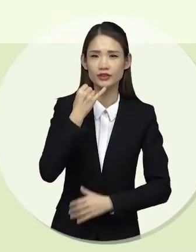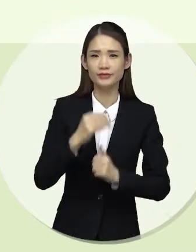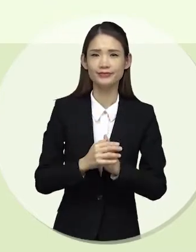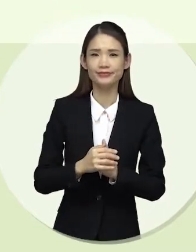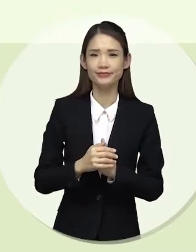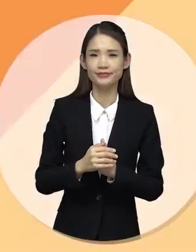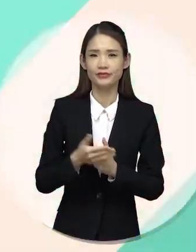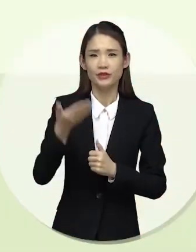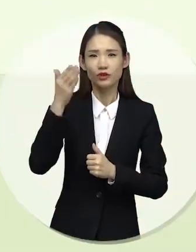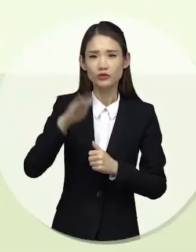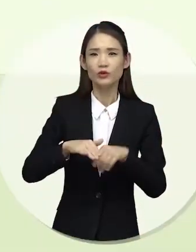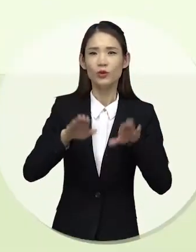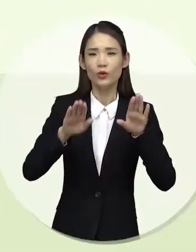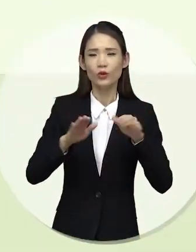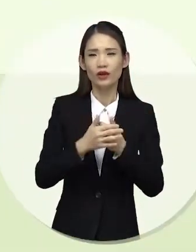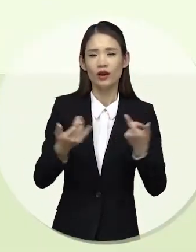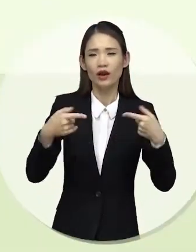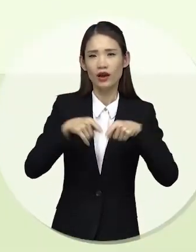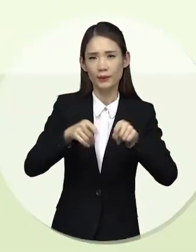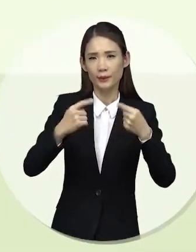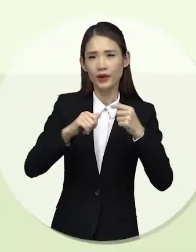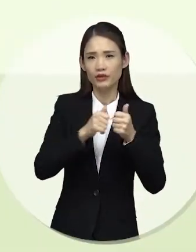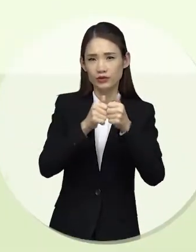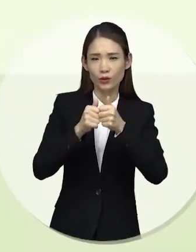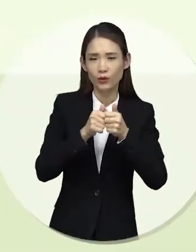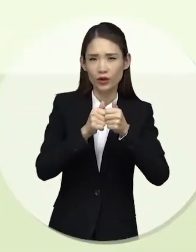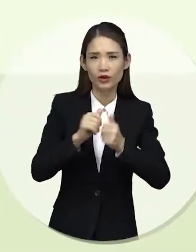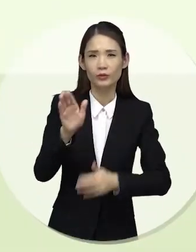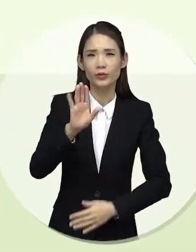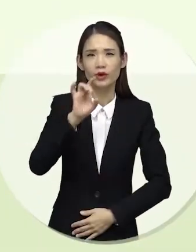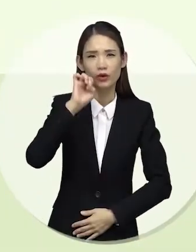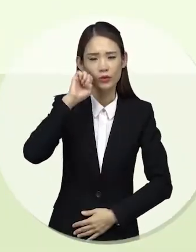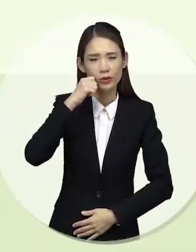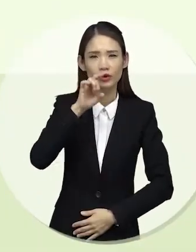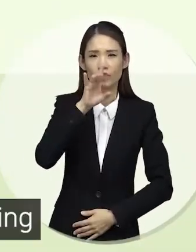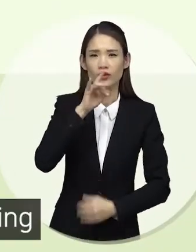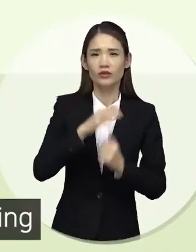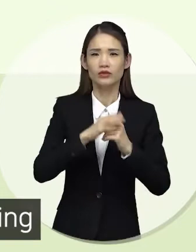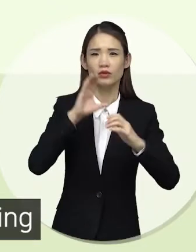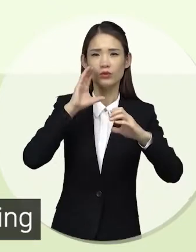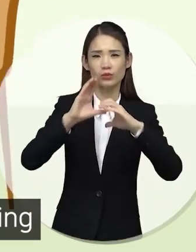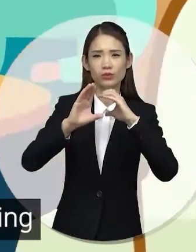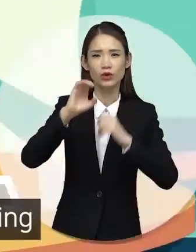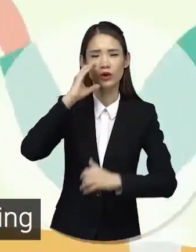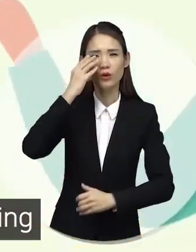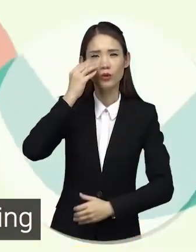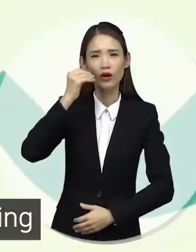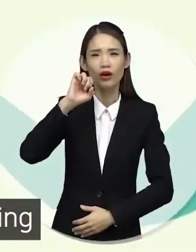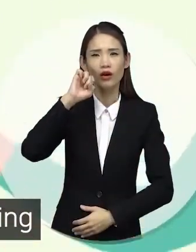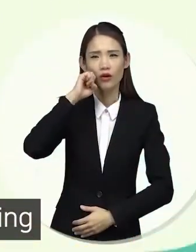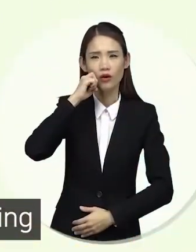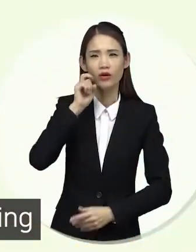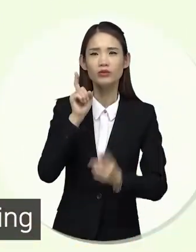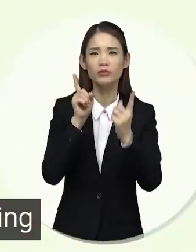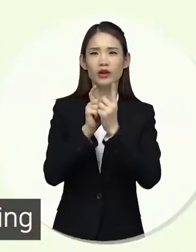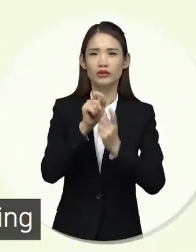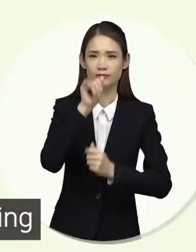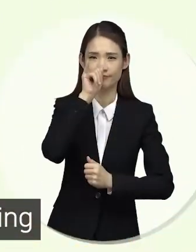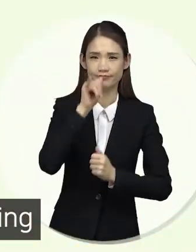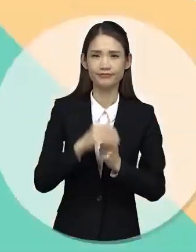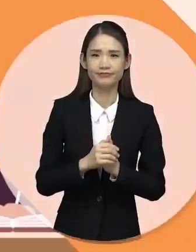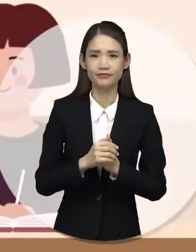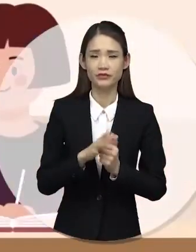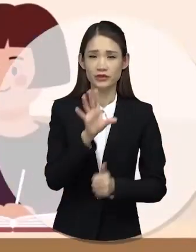있습니다. 하지만 항상 함께 동행할 수는 없기에 원활한 의사소통이 어려운 상황을 마주하기도